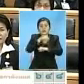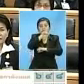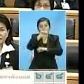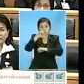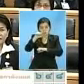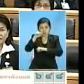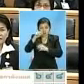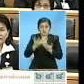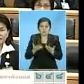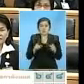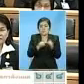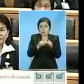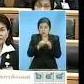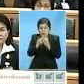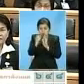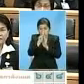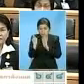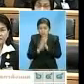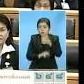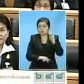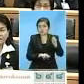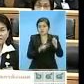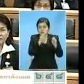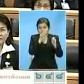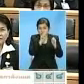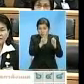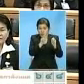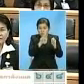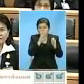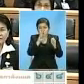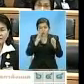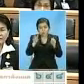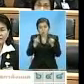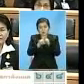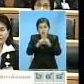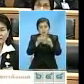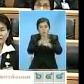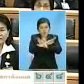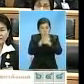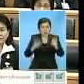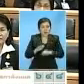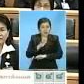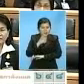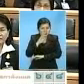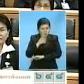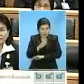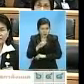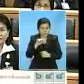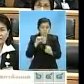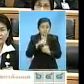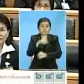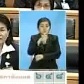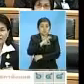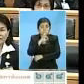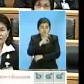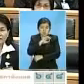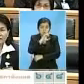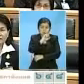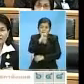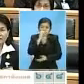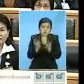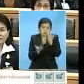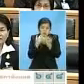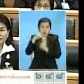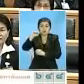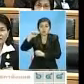า266ก็เช่นเดียวกันครับก็ต้องยกเลิกครับห้ามไม่ให้สมาชิกสภาผู้แทนราษฎรหรือวุฒิส